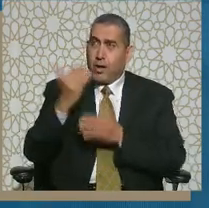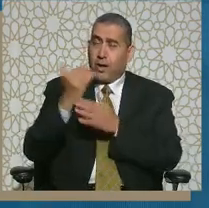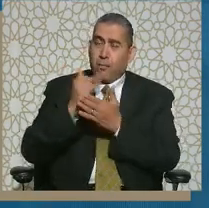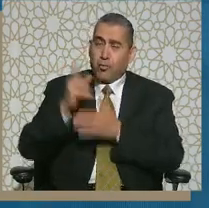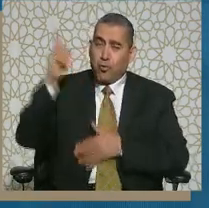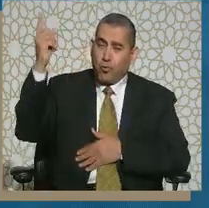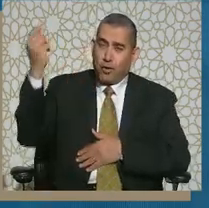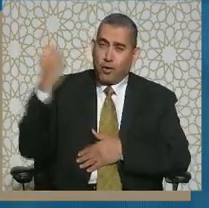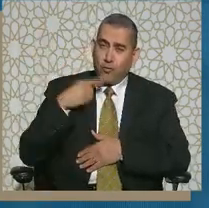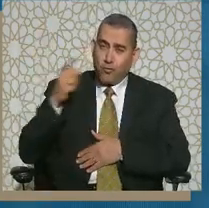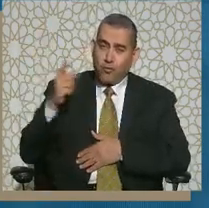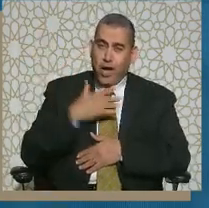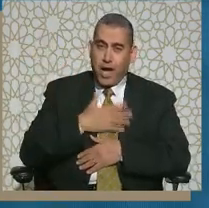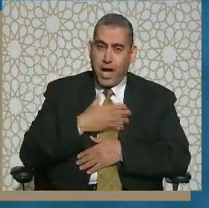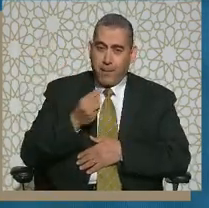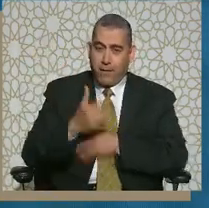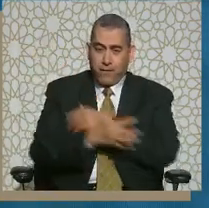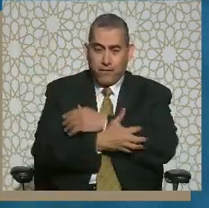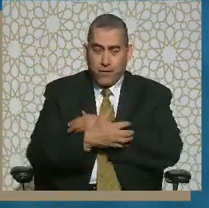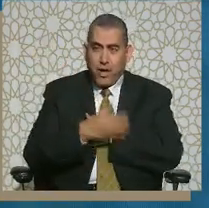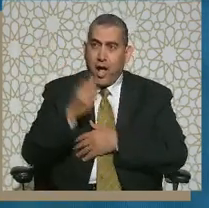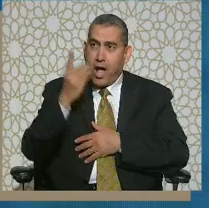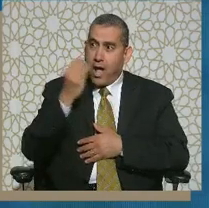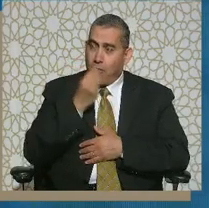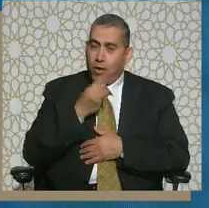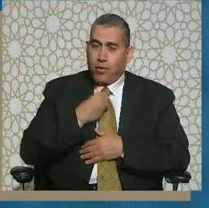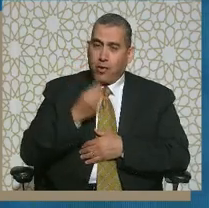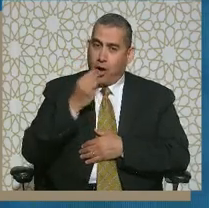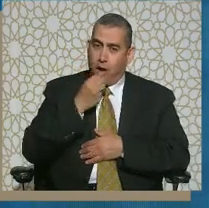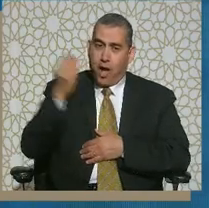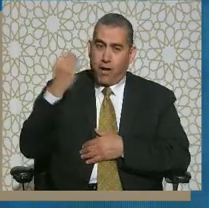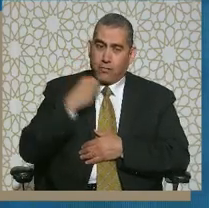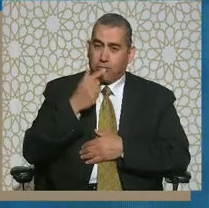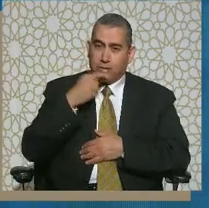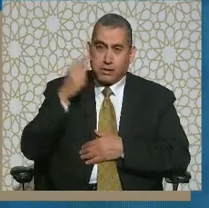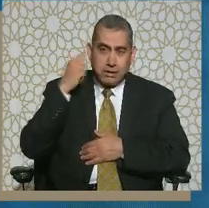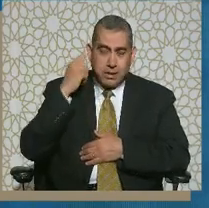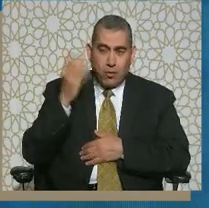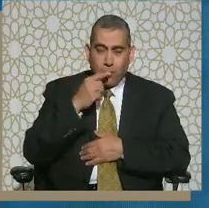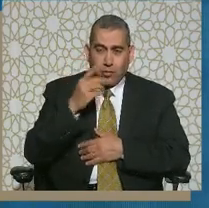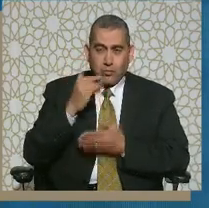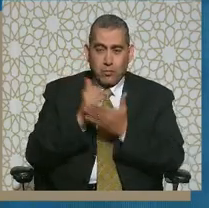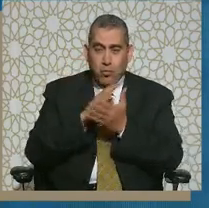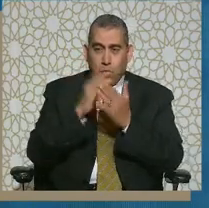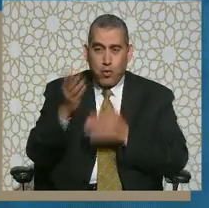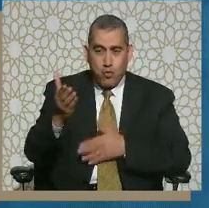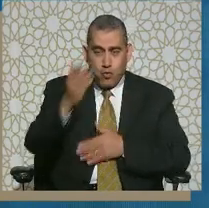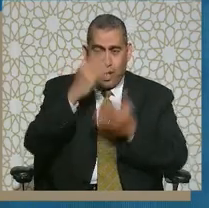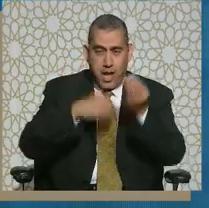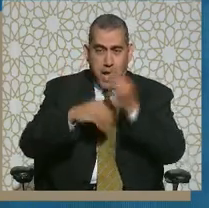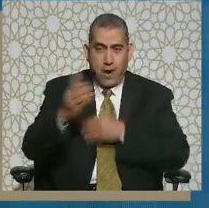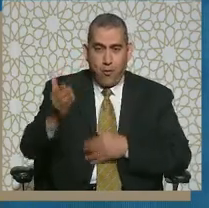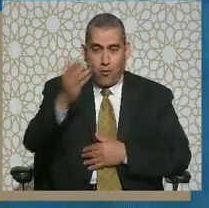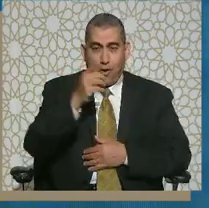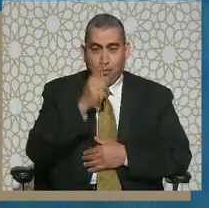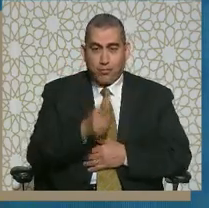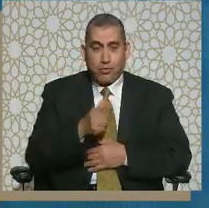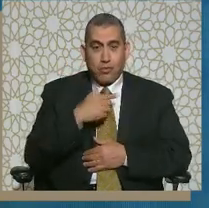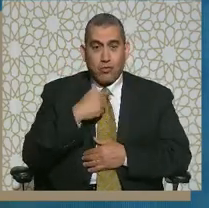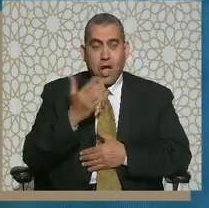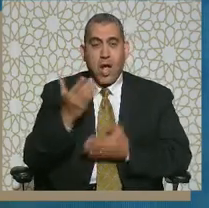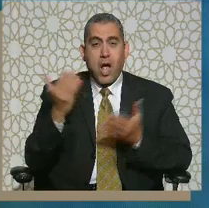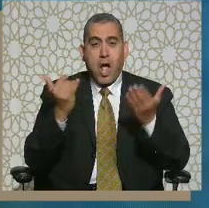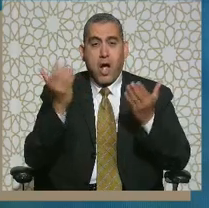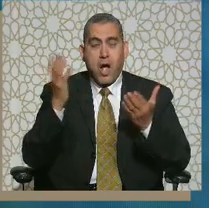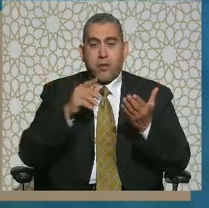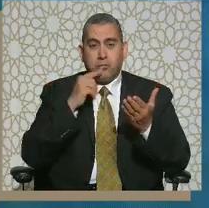فاحنا واحبابنا فقراء يطعمنا الله فمحدش بيصنع حياه الثاني ومن اكتر الاشياء اللي